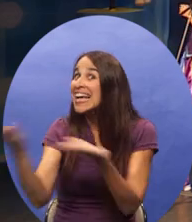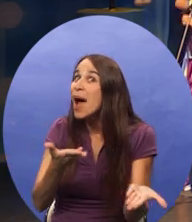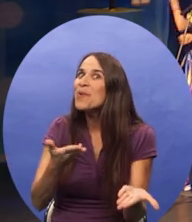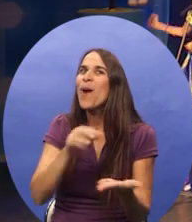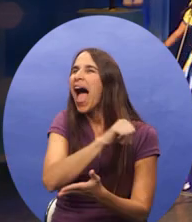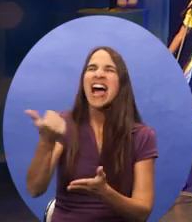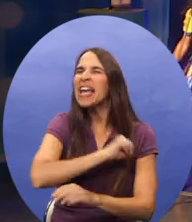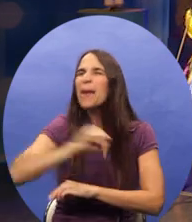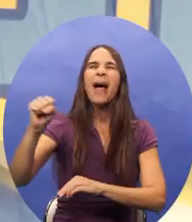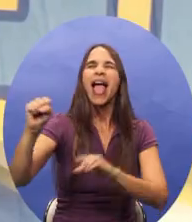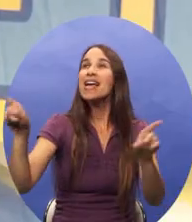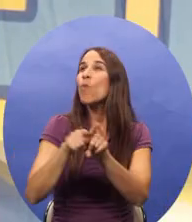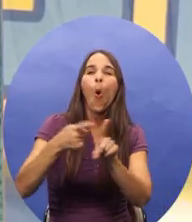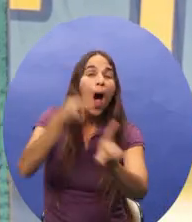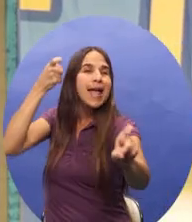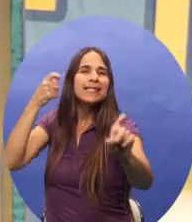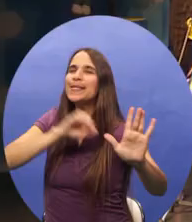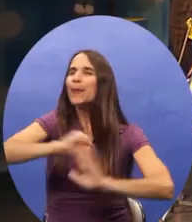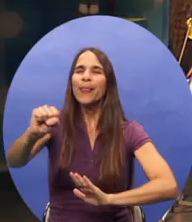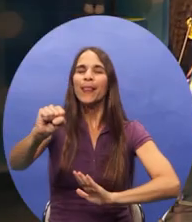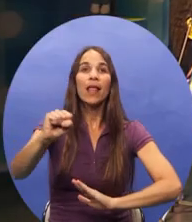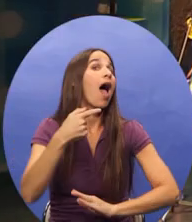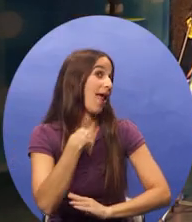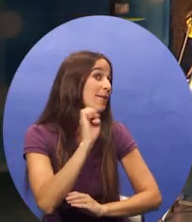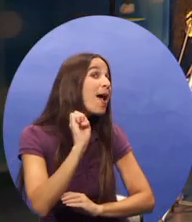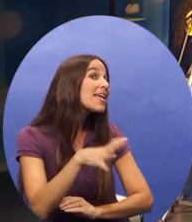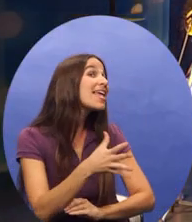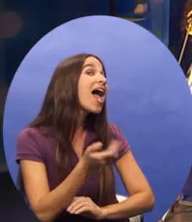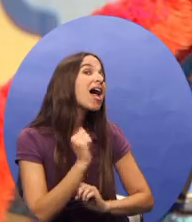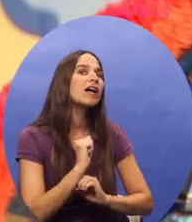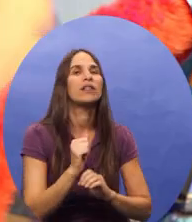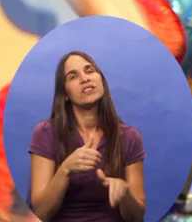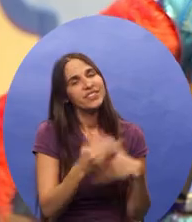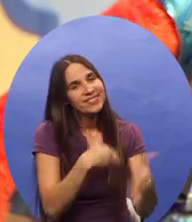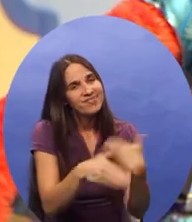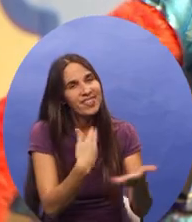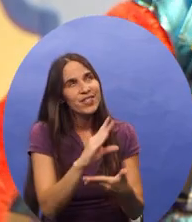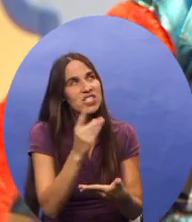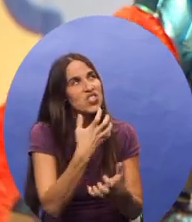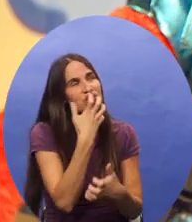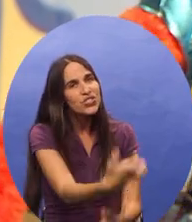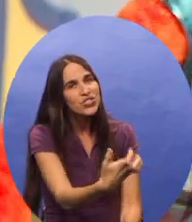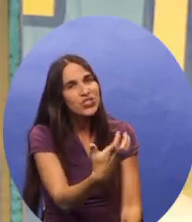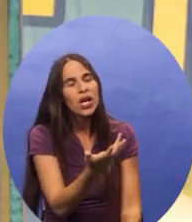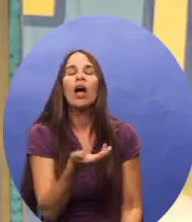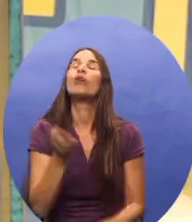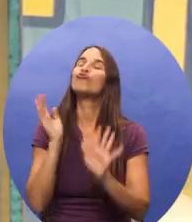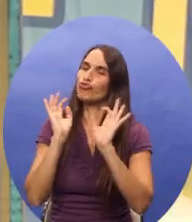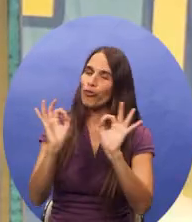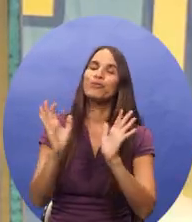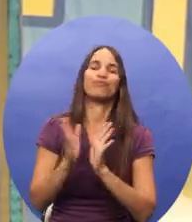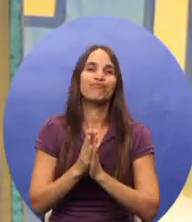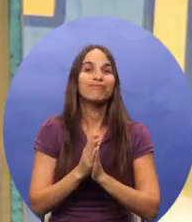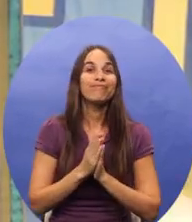קבלו אותו, המהיר כחץ. אני מגיע. בוא נתקדם דרור, ייקח לו שעות להגיע. טוב.